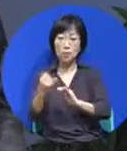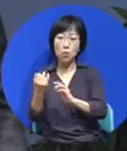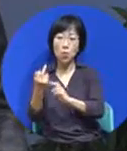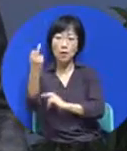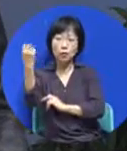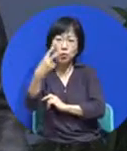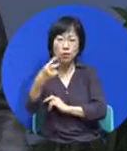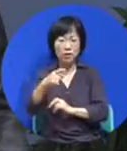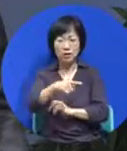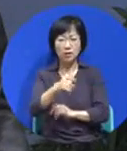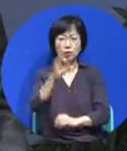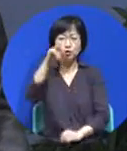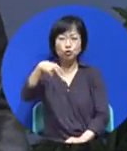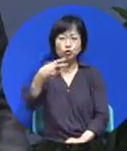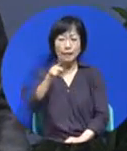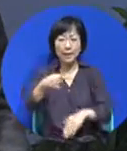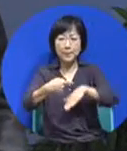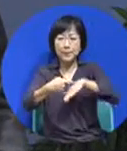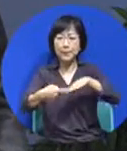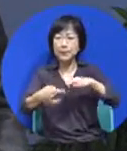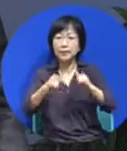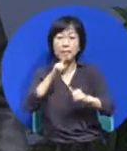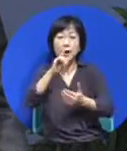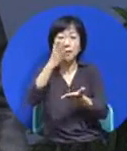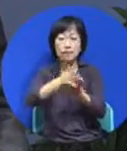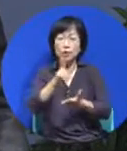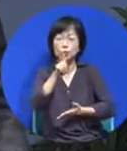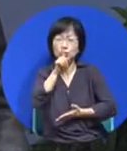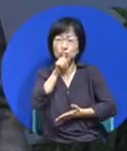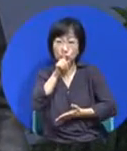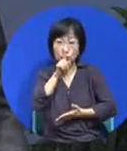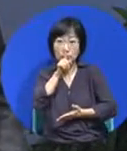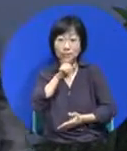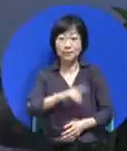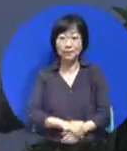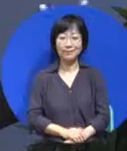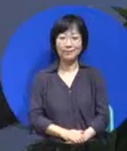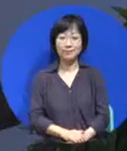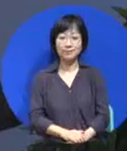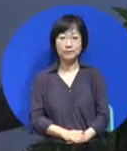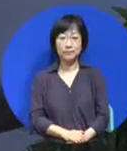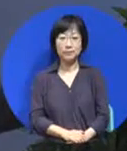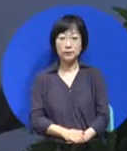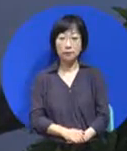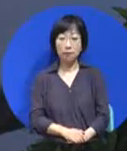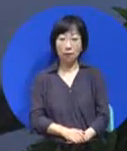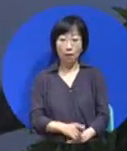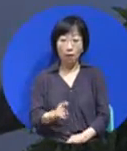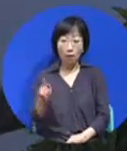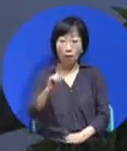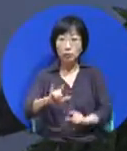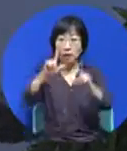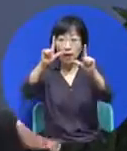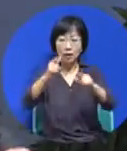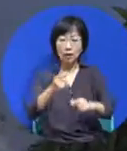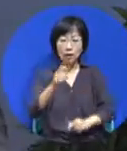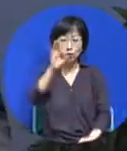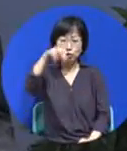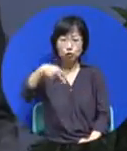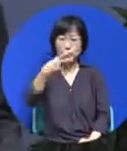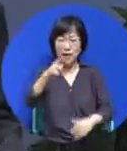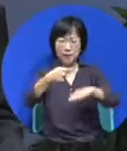become the queen. He says, don't tell anyone you're a Jew. 근데 어느 날 유다인이 싹 다 죽게 됐잖아요. But one day, all the Jews were